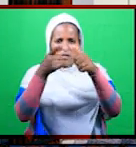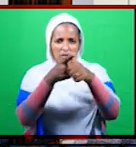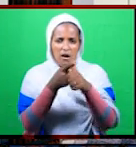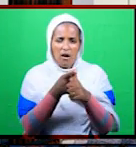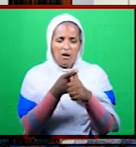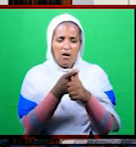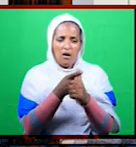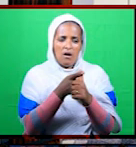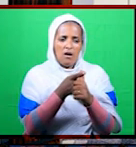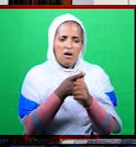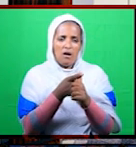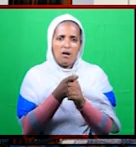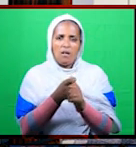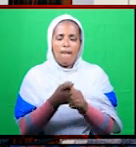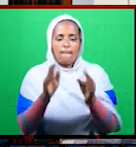አንደኛ